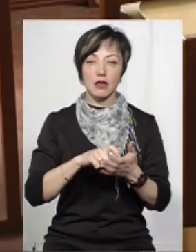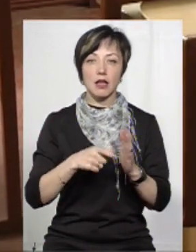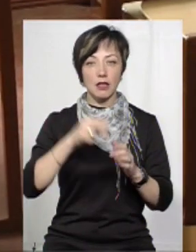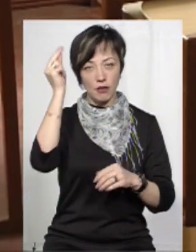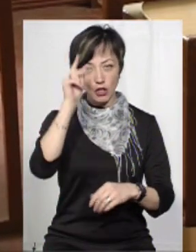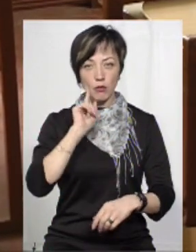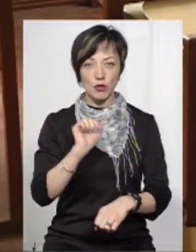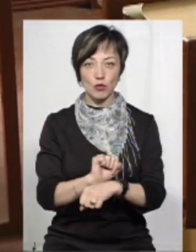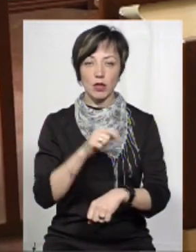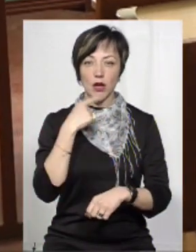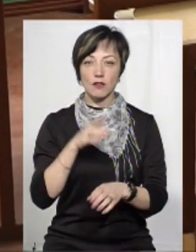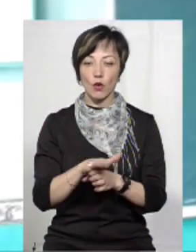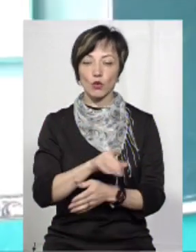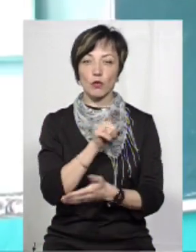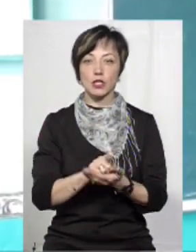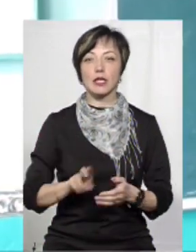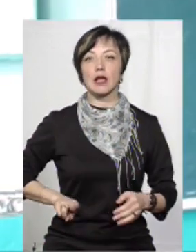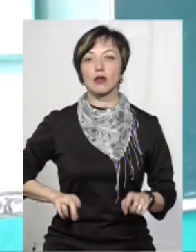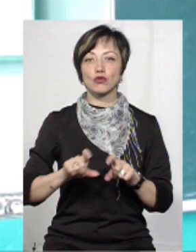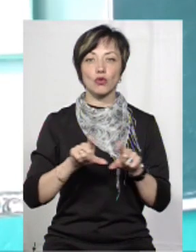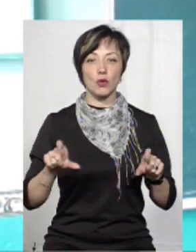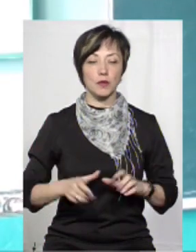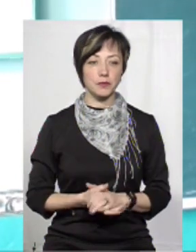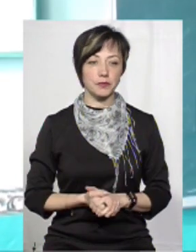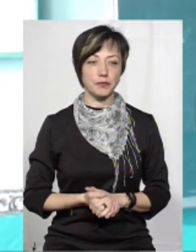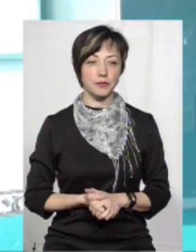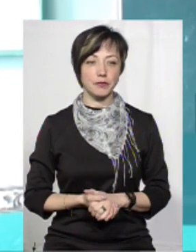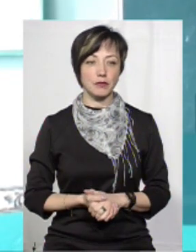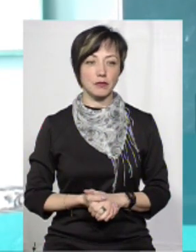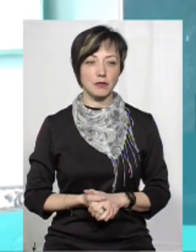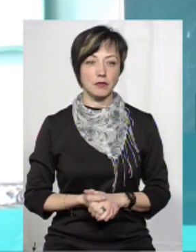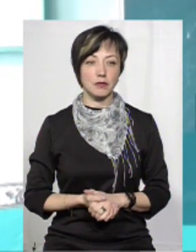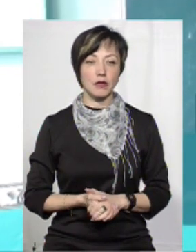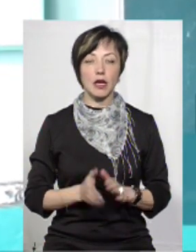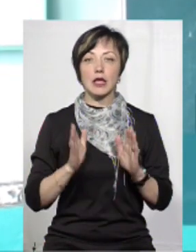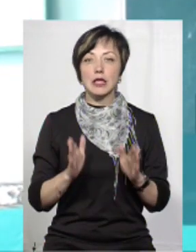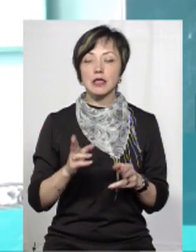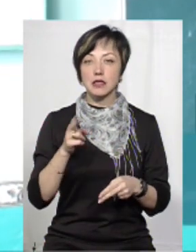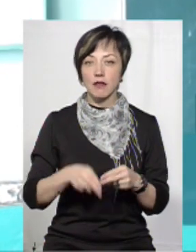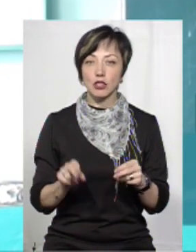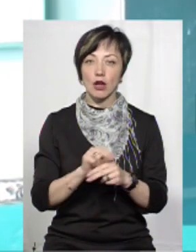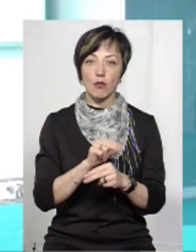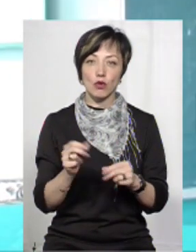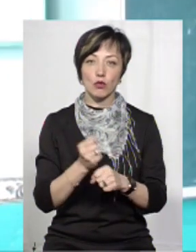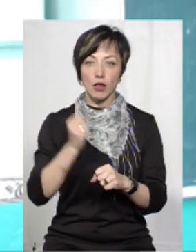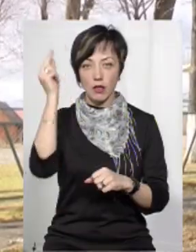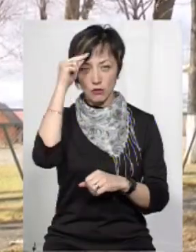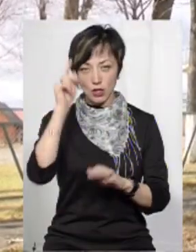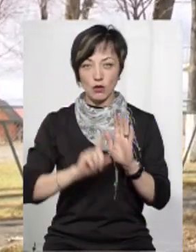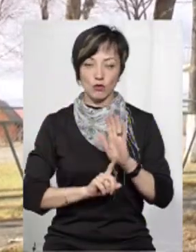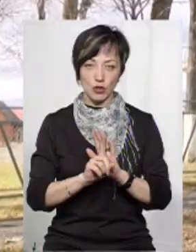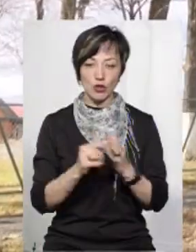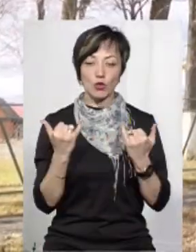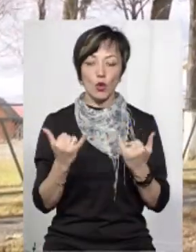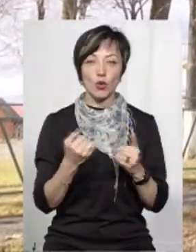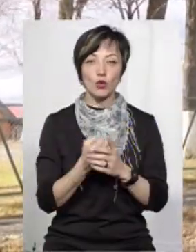навчання призупинили, каже виконуючий обов'язки директора школи Олександр Гуцал. Тільки будуть завершені ремонтні роботи, навчання розпочнеться.